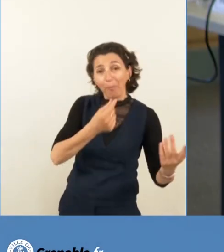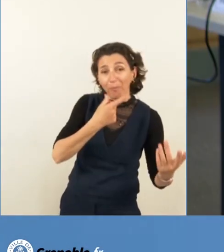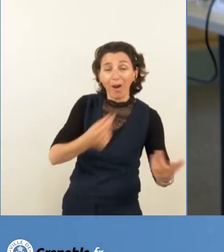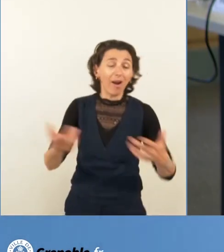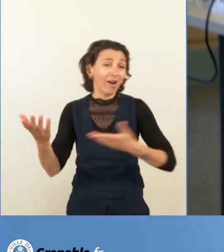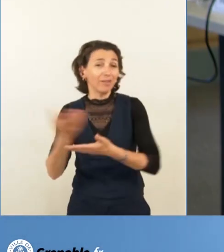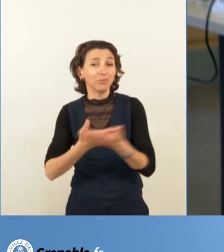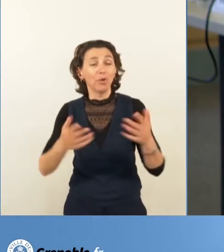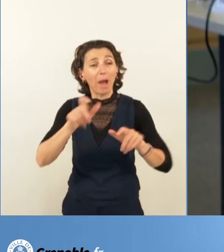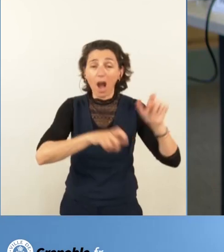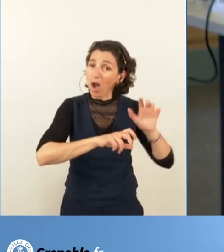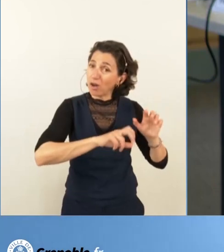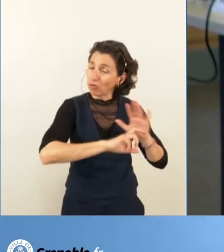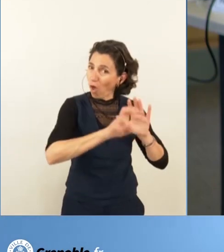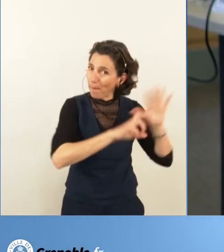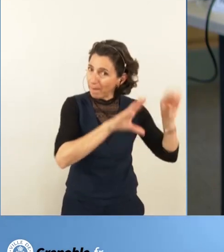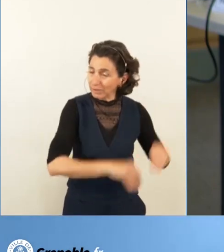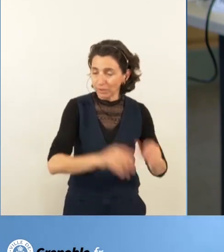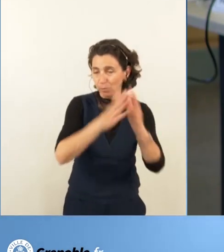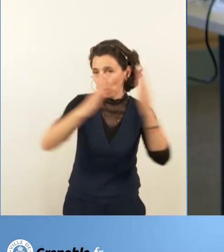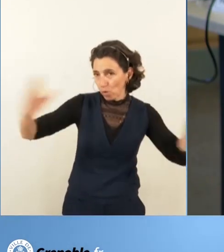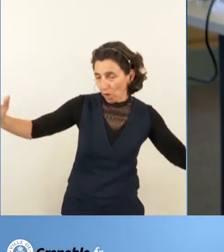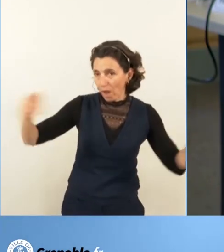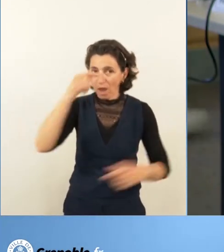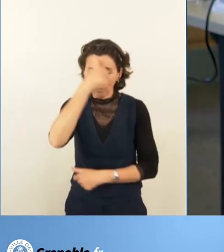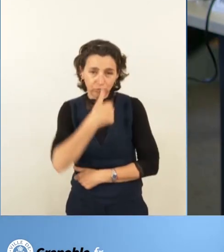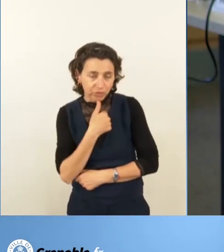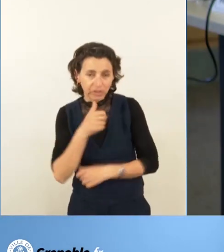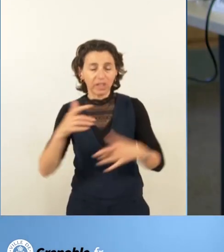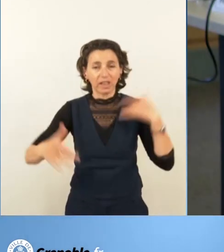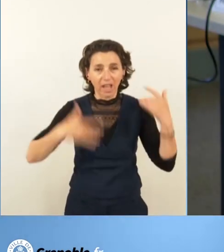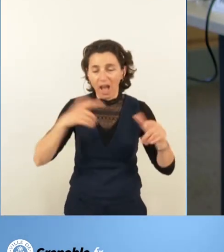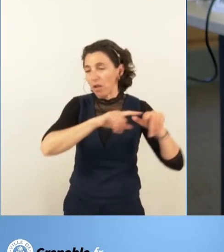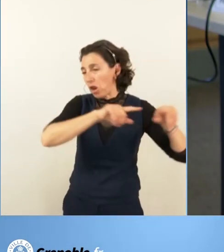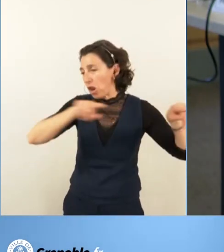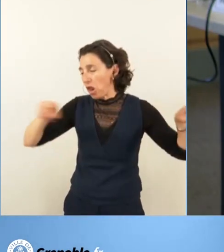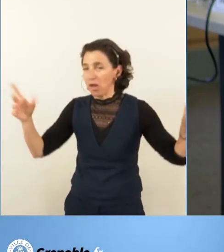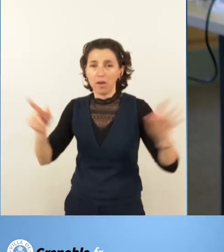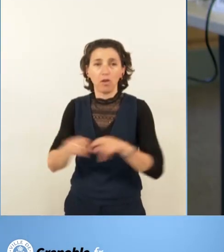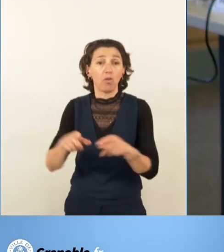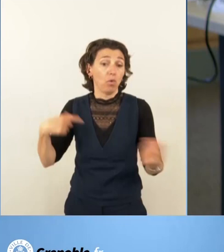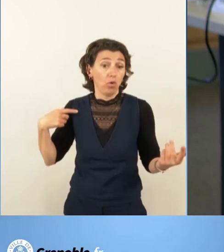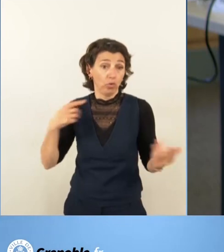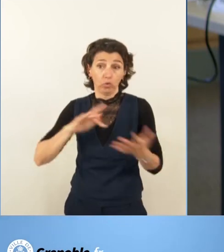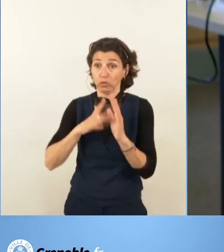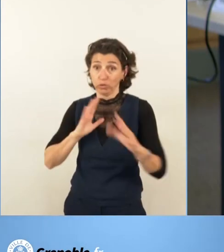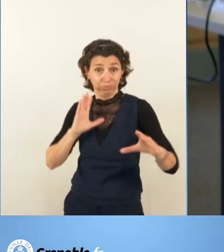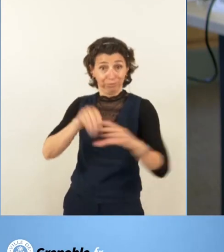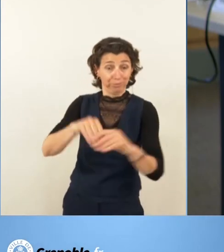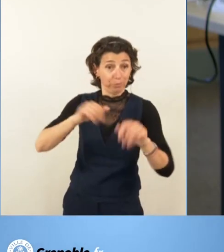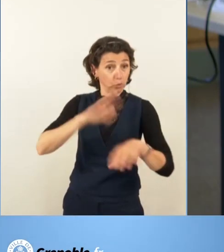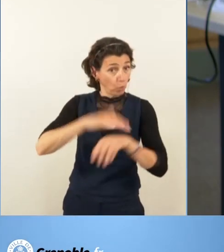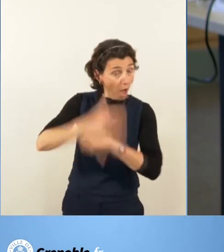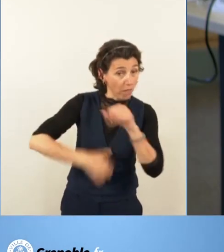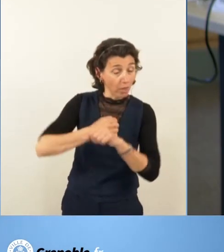musée théâtre lieu d'hospitalité pour toutes et pour tous au fil de l'année lieu de rendez-vous d'attente de